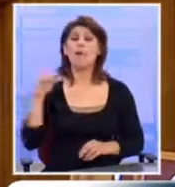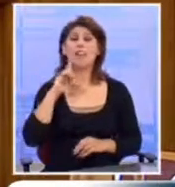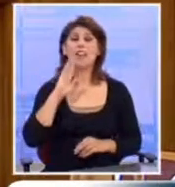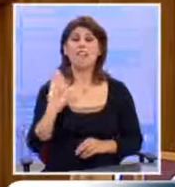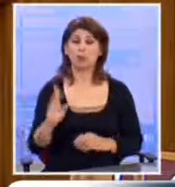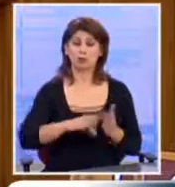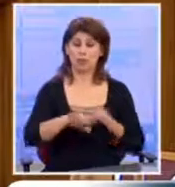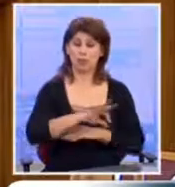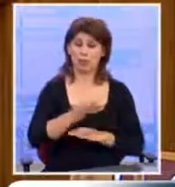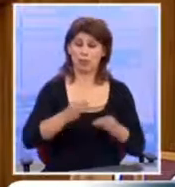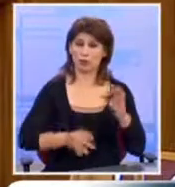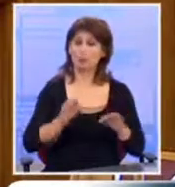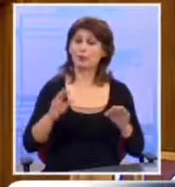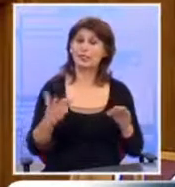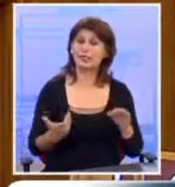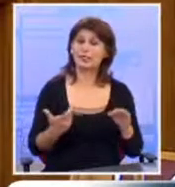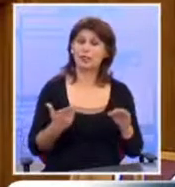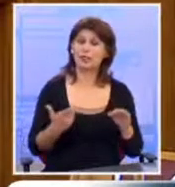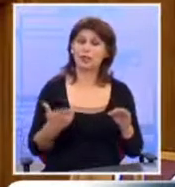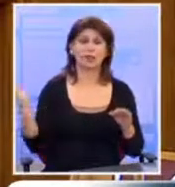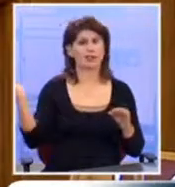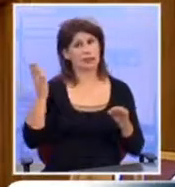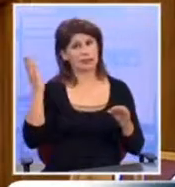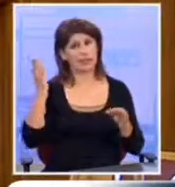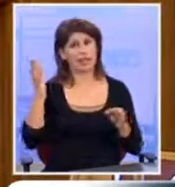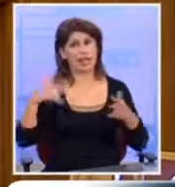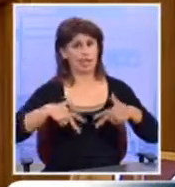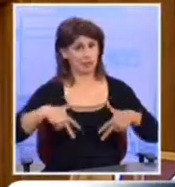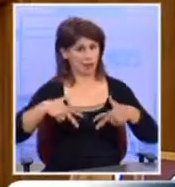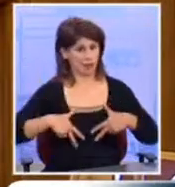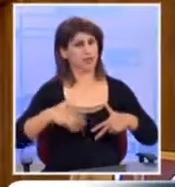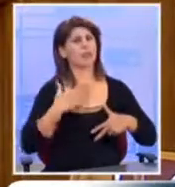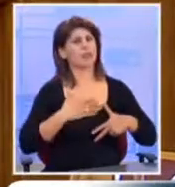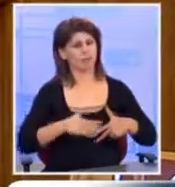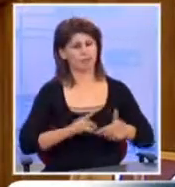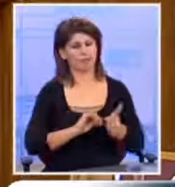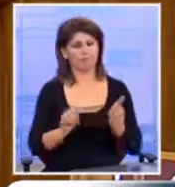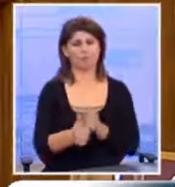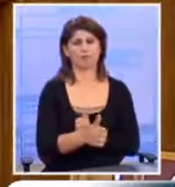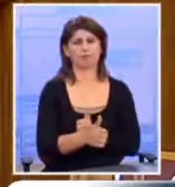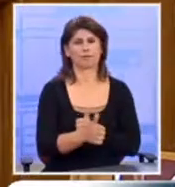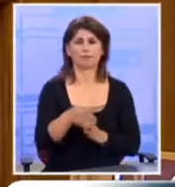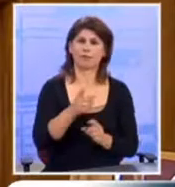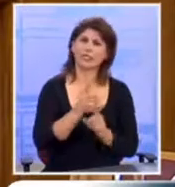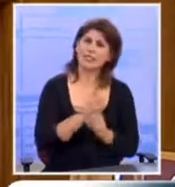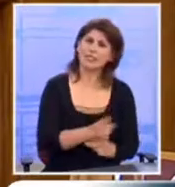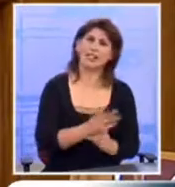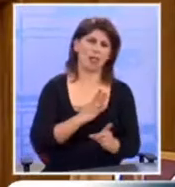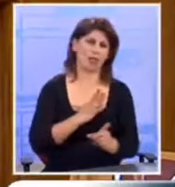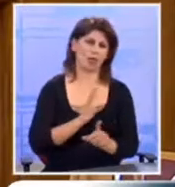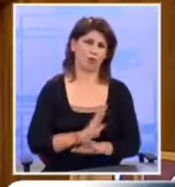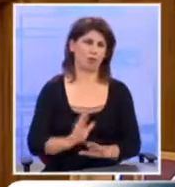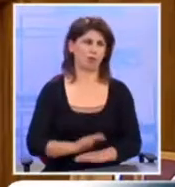για το νομοσχέδιο που συζητάμε είναι ότι δήθεν η κυβέρνηση θέλει να αποκαταστήσει συγκεκριμένους